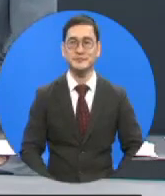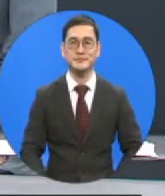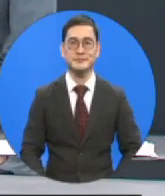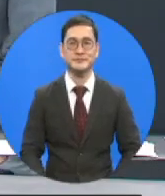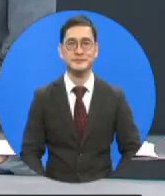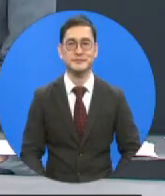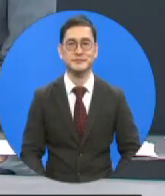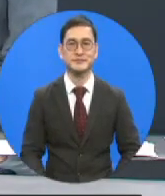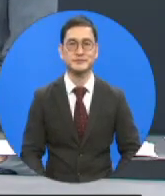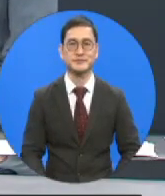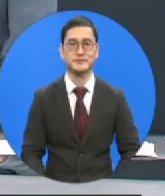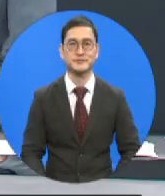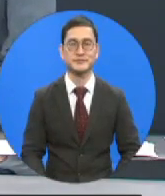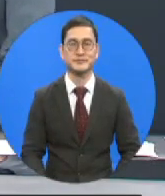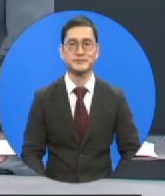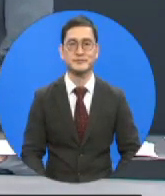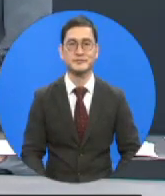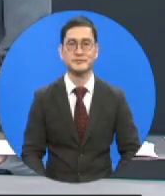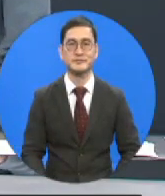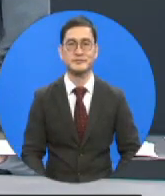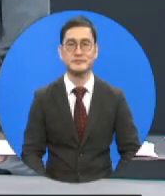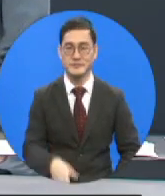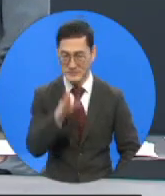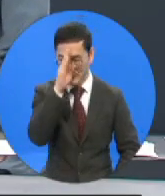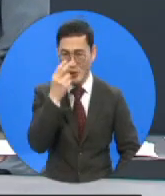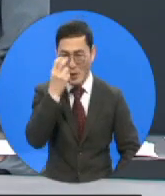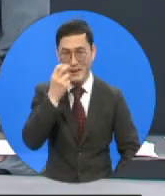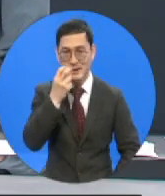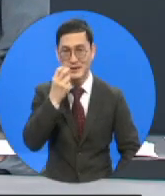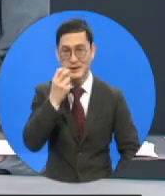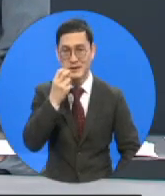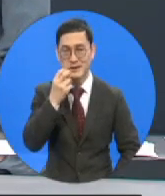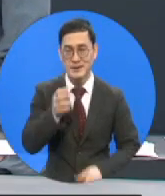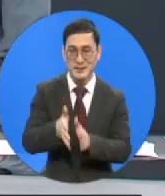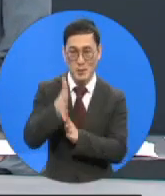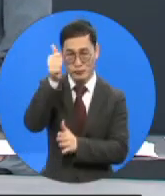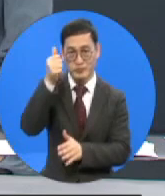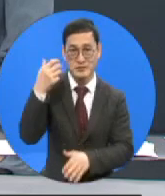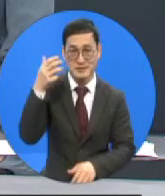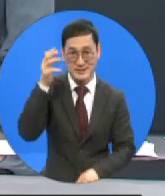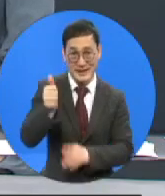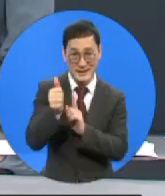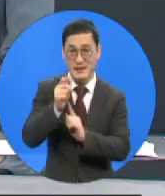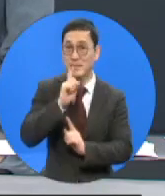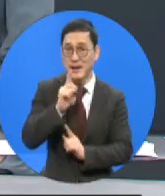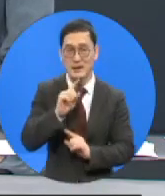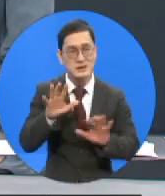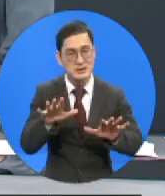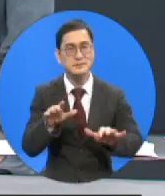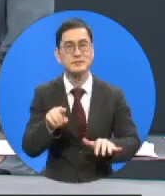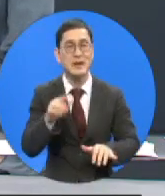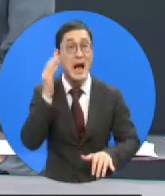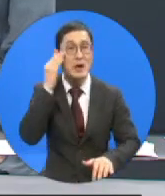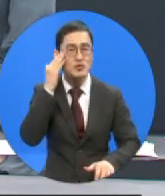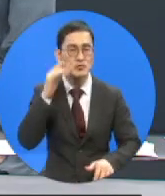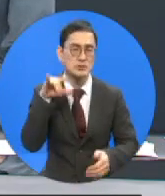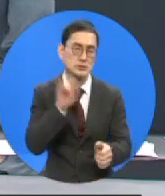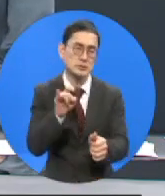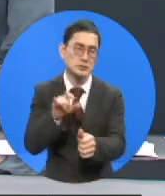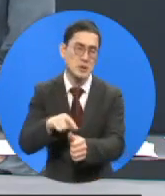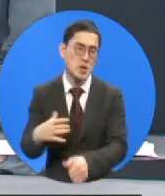어제 정은경 중앙방역대책본부장 코로나 유행 발생 이후에 최고의 위기 상황이라며 앞으로 하루